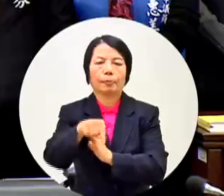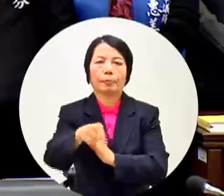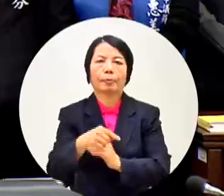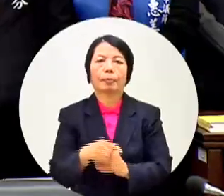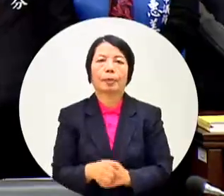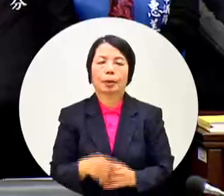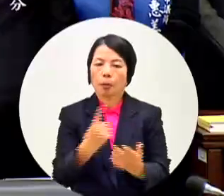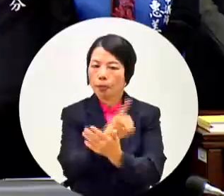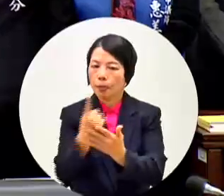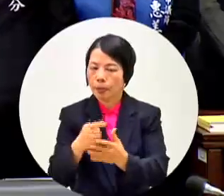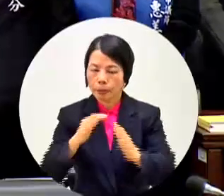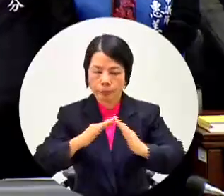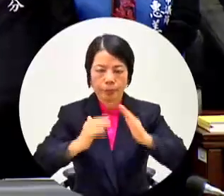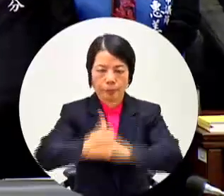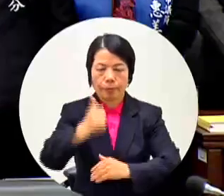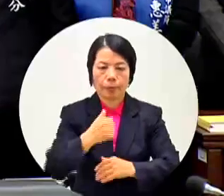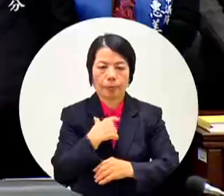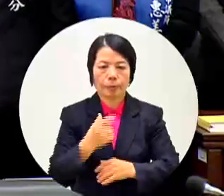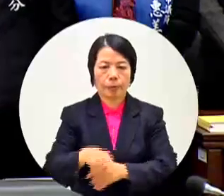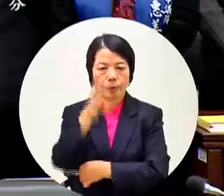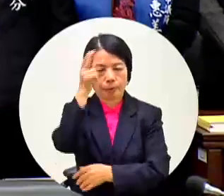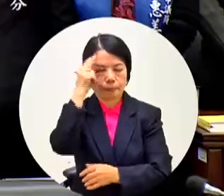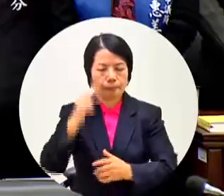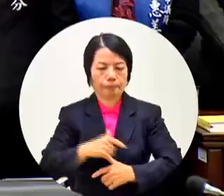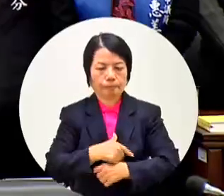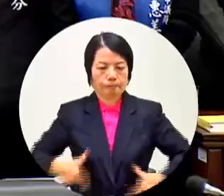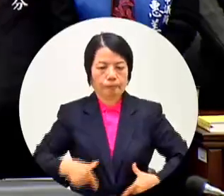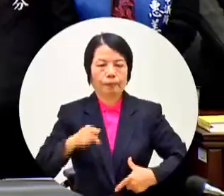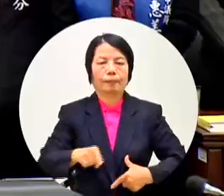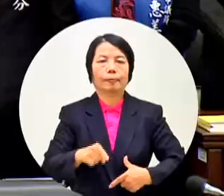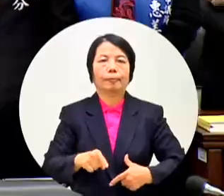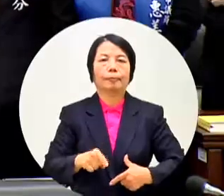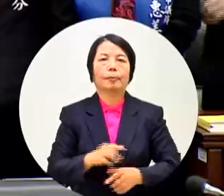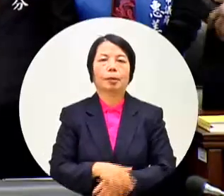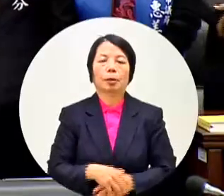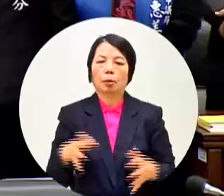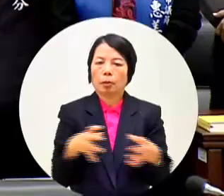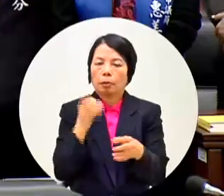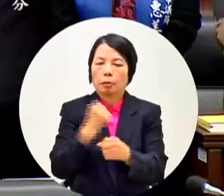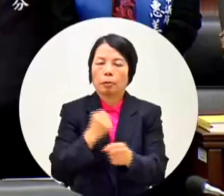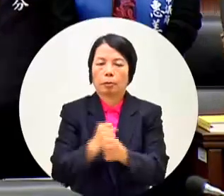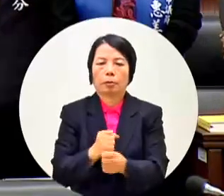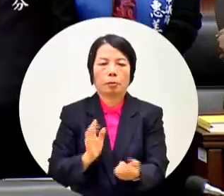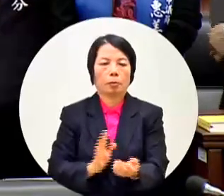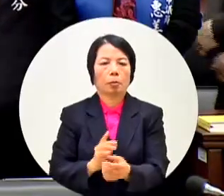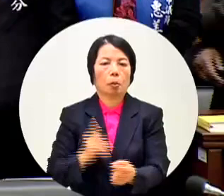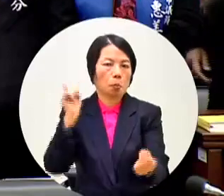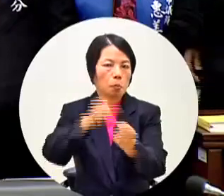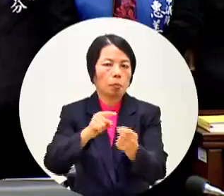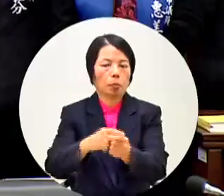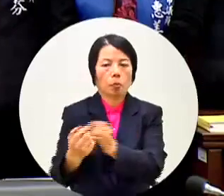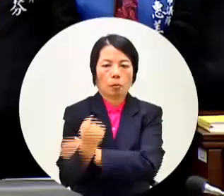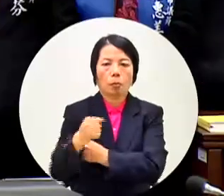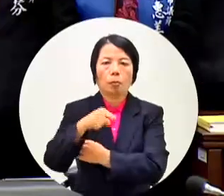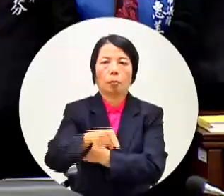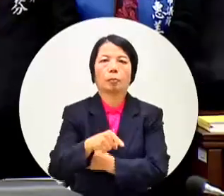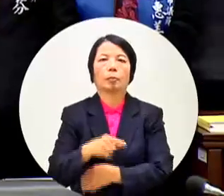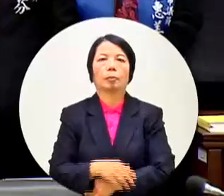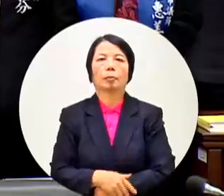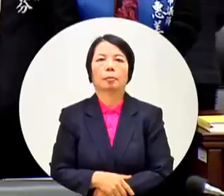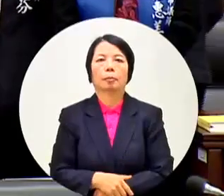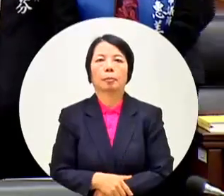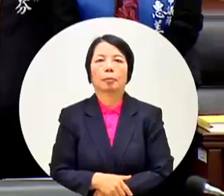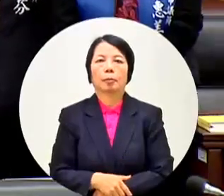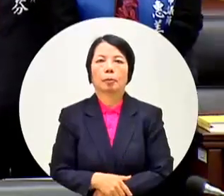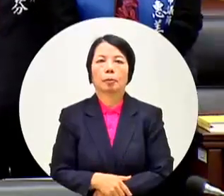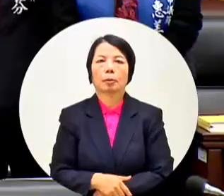你所代表的一个我们共创未来的一个最大的方向跟目标，在这上面政通人和，人